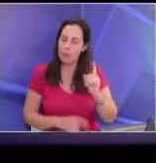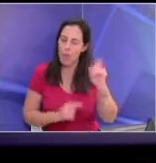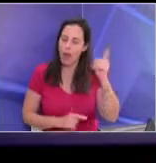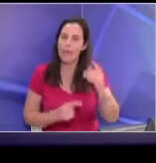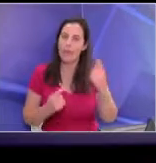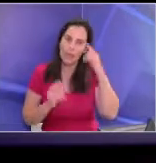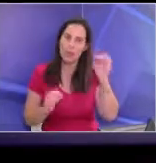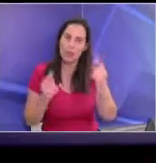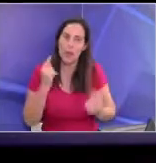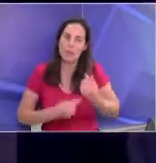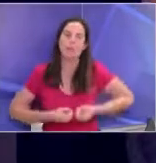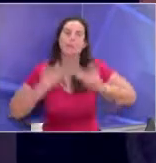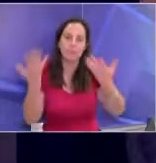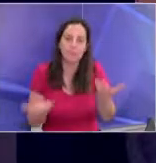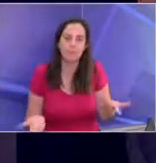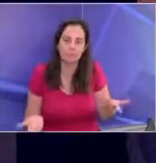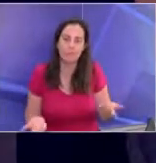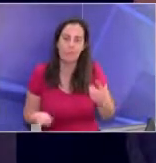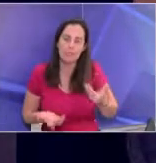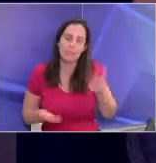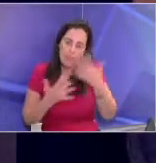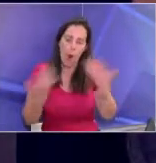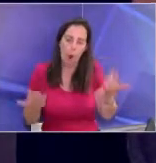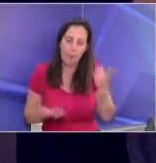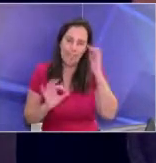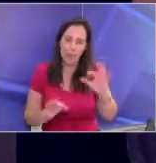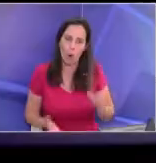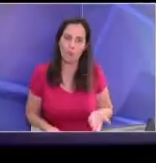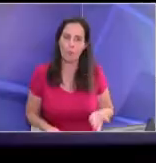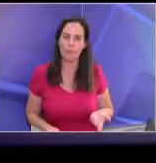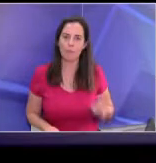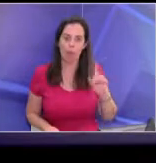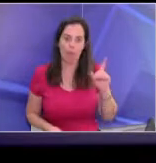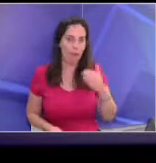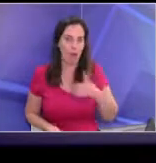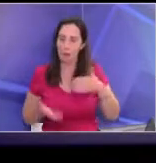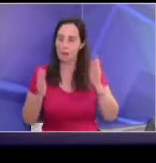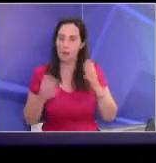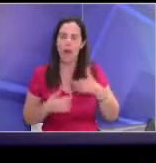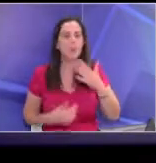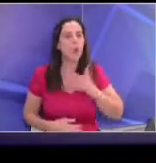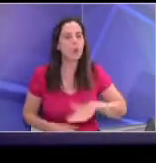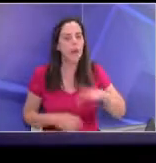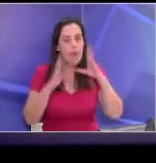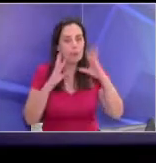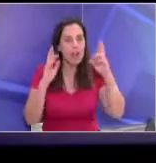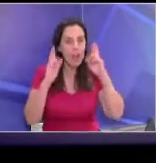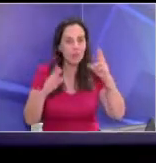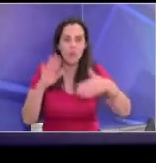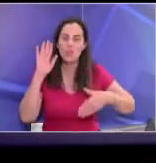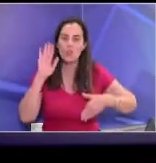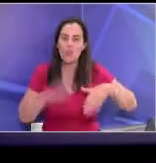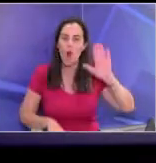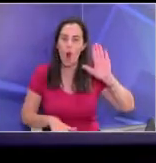פתאום באיזשהו גל, כן, זה יצא מהם. אבל אני מאוד הייתי רוצה להאמין ולקוות שמרבית